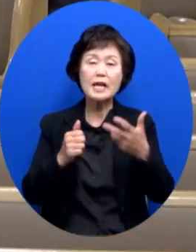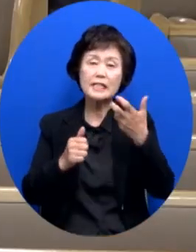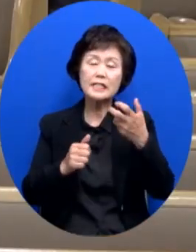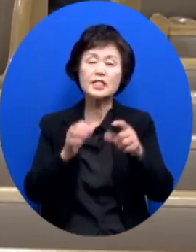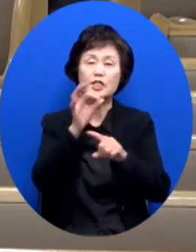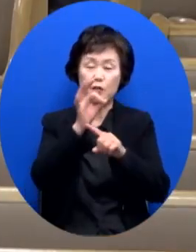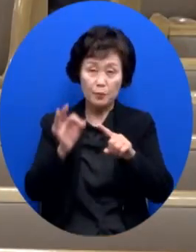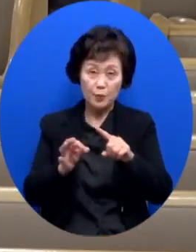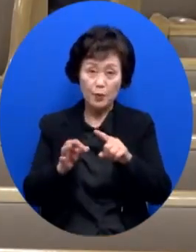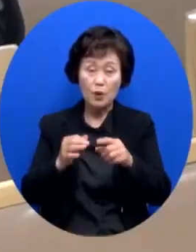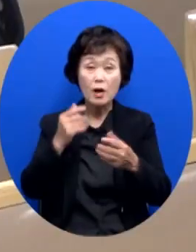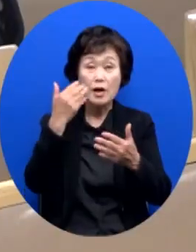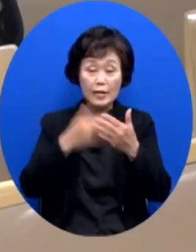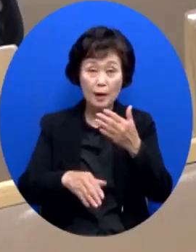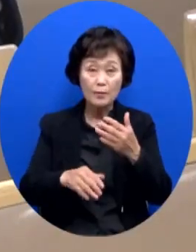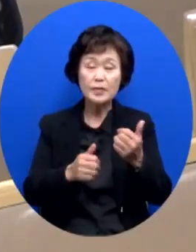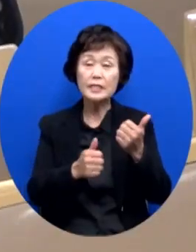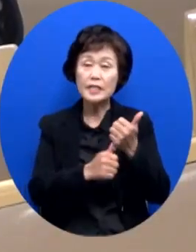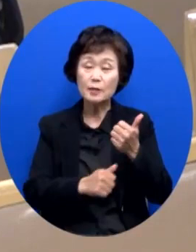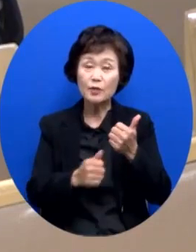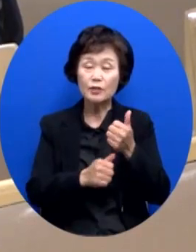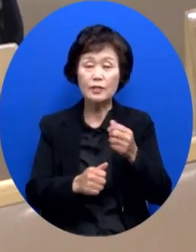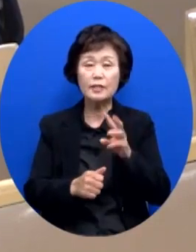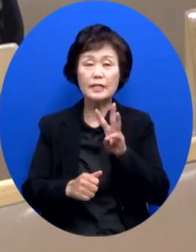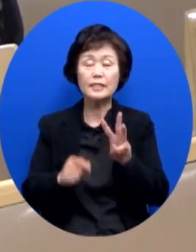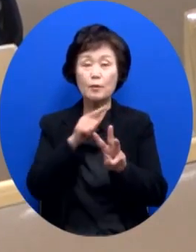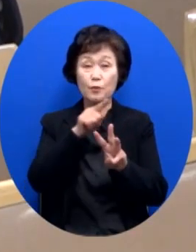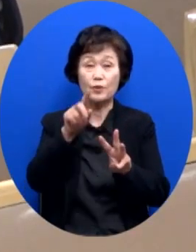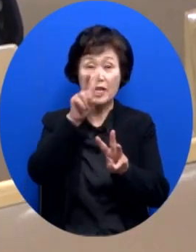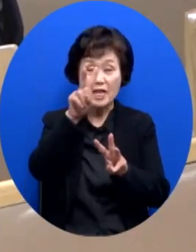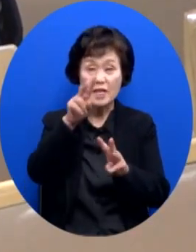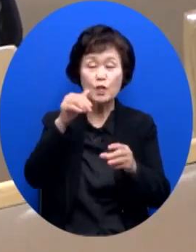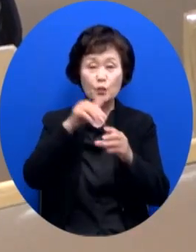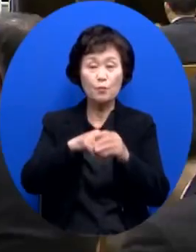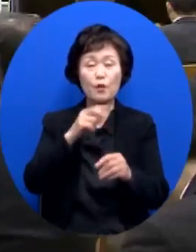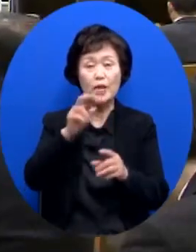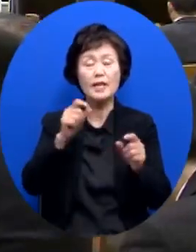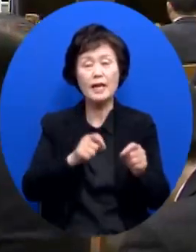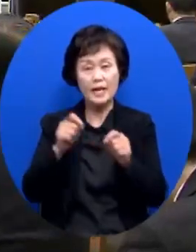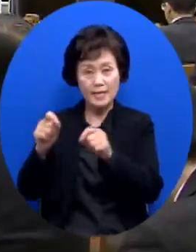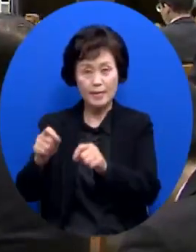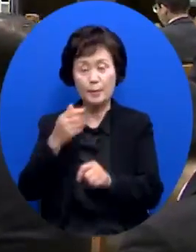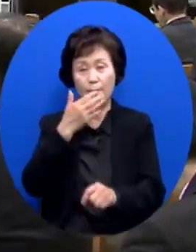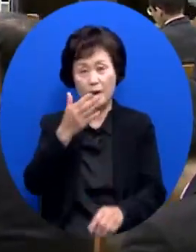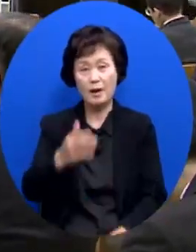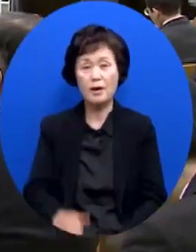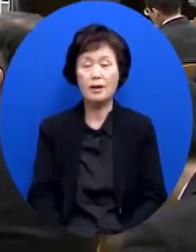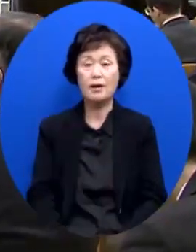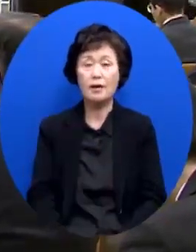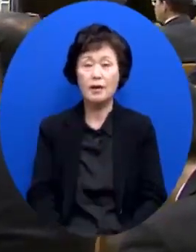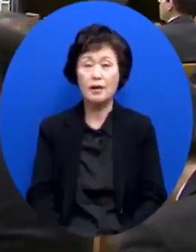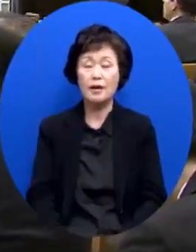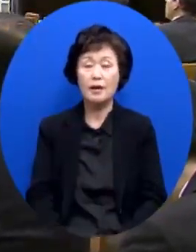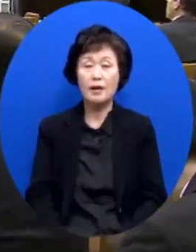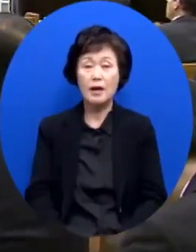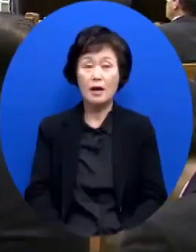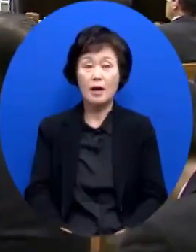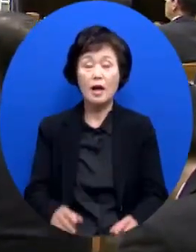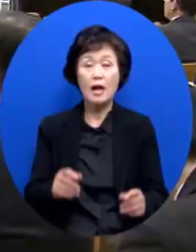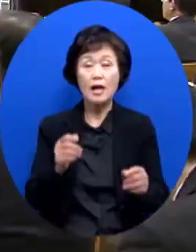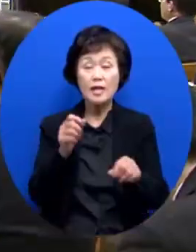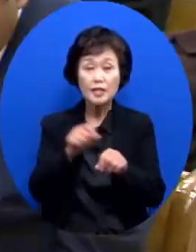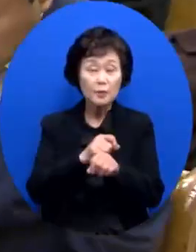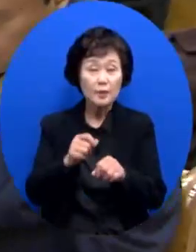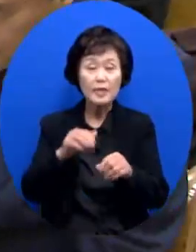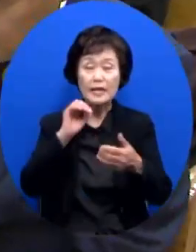70%, 나머지 임원은 3분의 2 이상 득표해야 연임할 수 있습니다. 예수교대한 하나님의 성회는 별도의